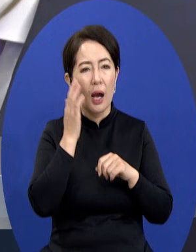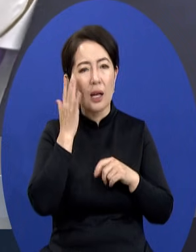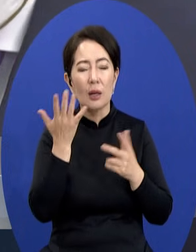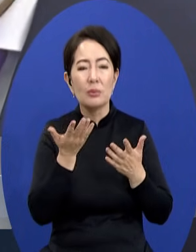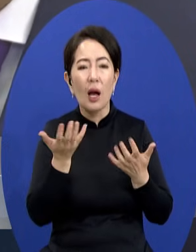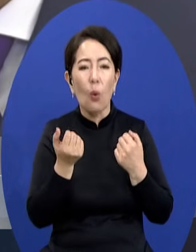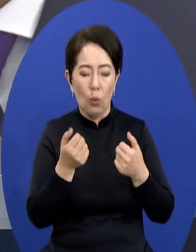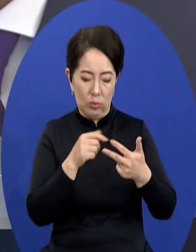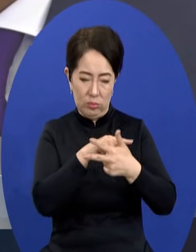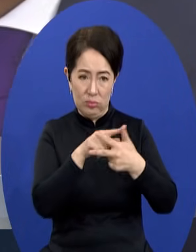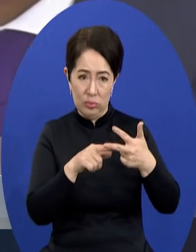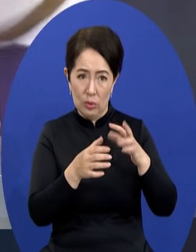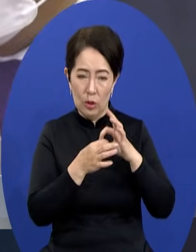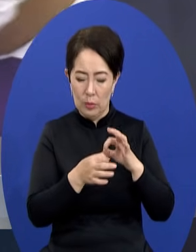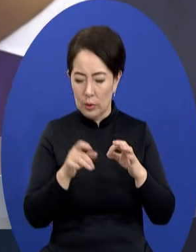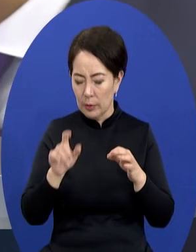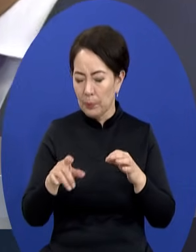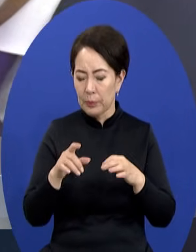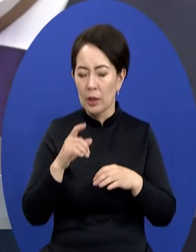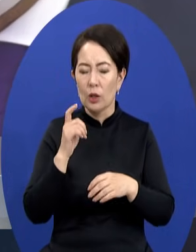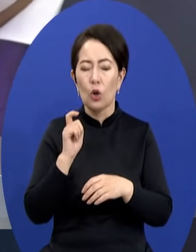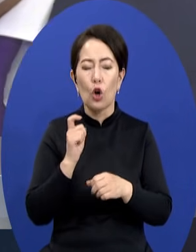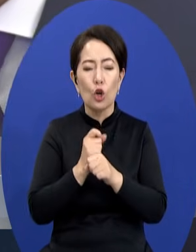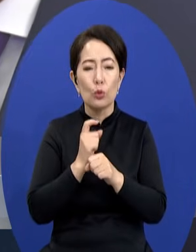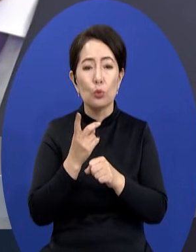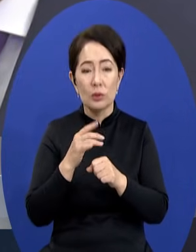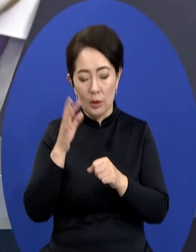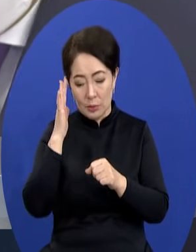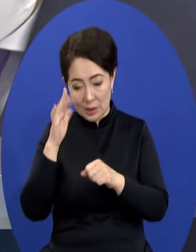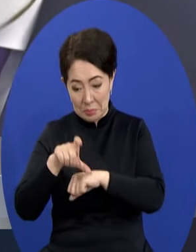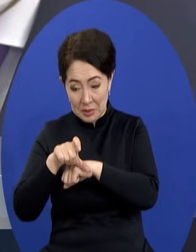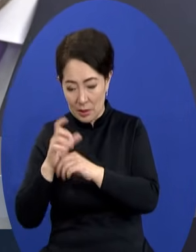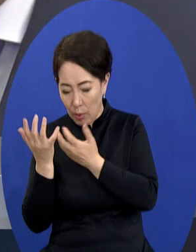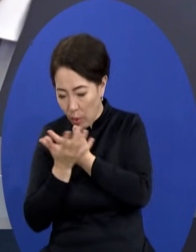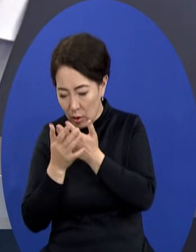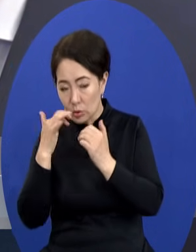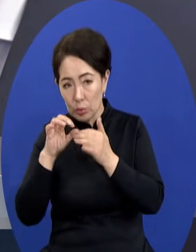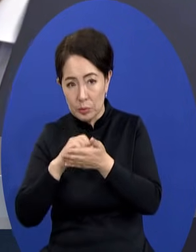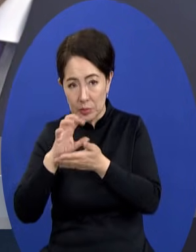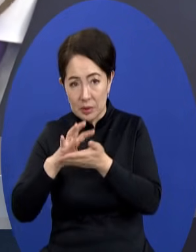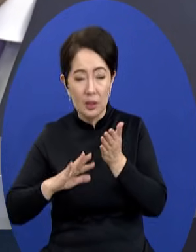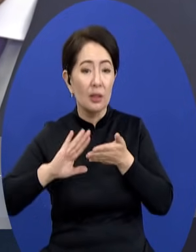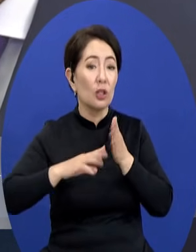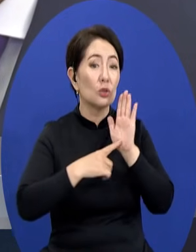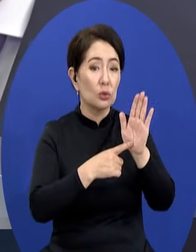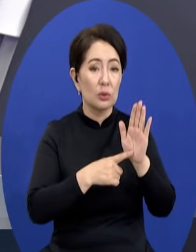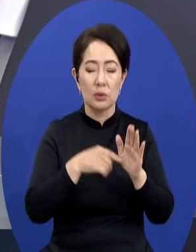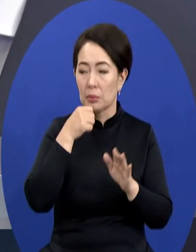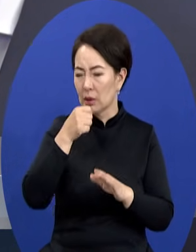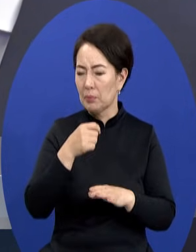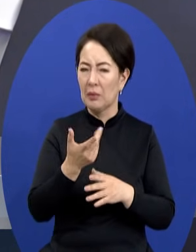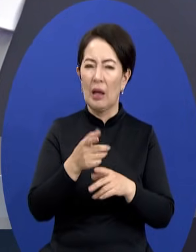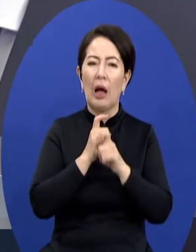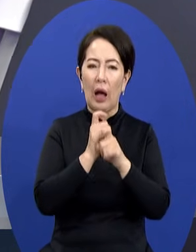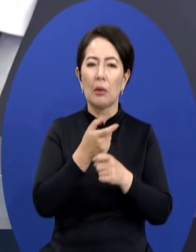хөдөлмөрийн үндэсний намын дэргэдэх бодлого судалгааны хүрээлэнгийн судлаачид зөвлөмж боловсруулж танилцуулсан гэдгийг хэвлэлийнхэнд мэдээллээ. Хавтгаарсан